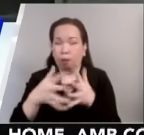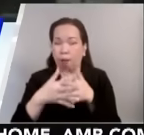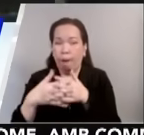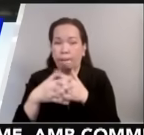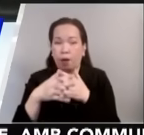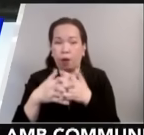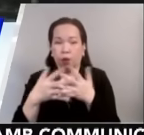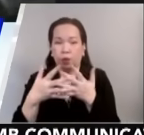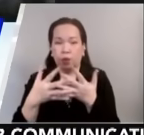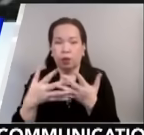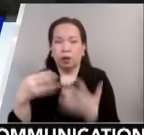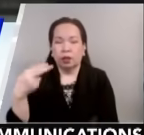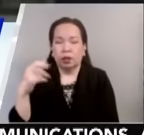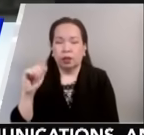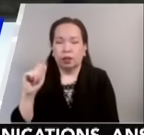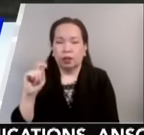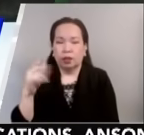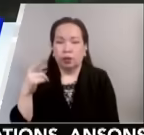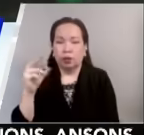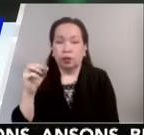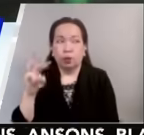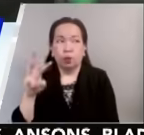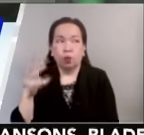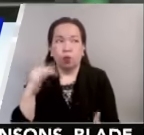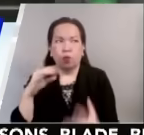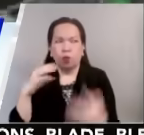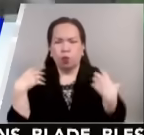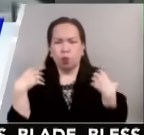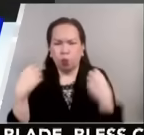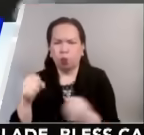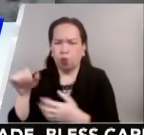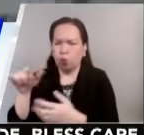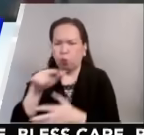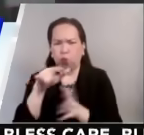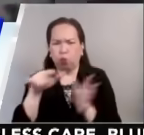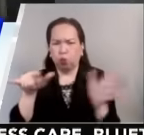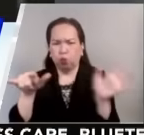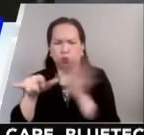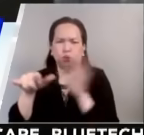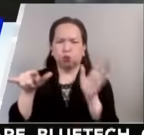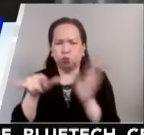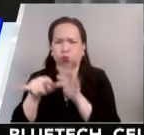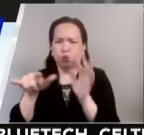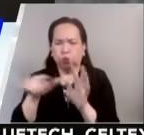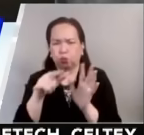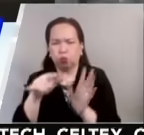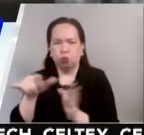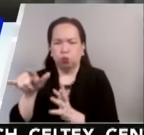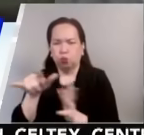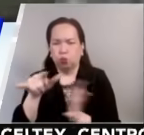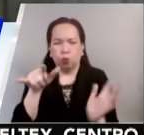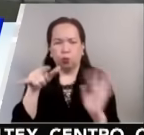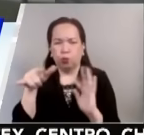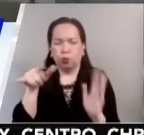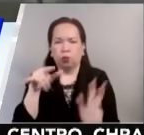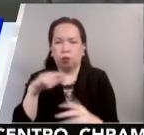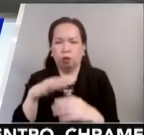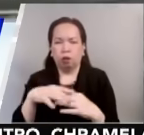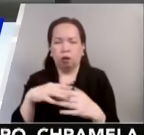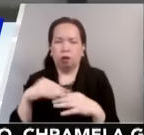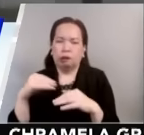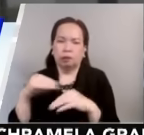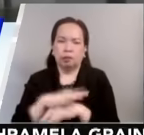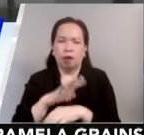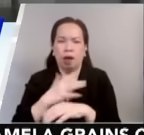airport bunsod yan ng malakas na hangin na dala ng storm gareth Sa England na nakaapekto sa ilang biyahe at